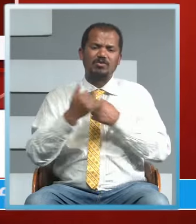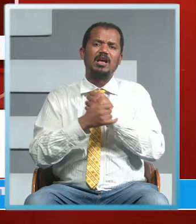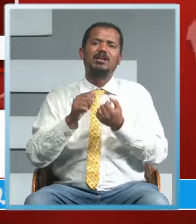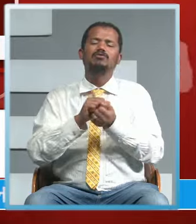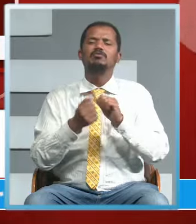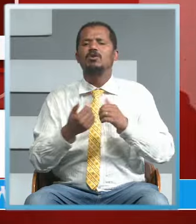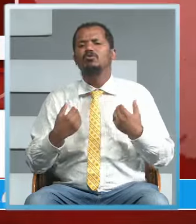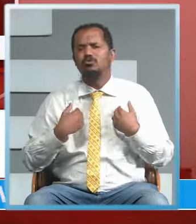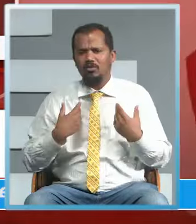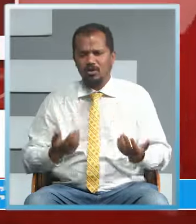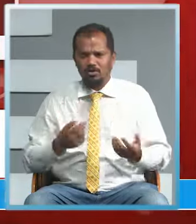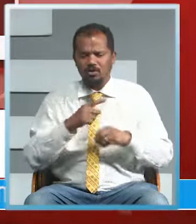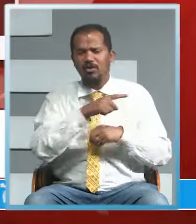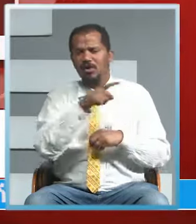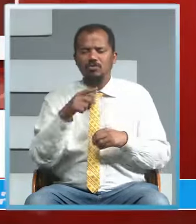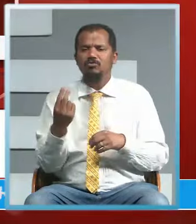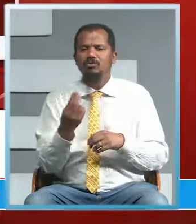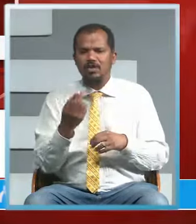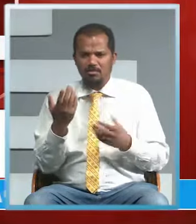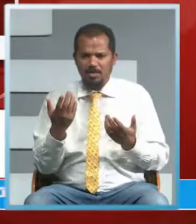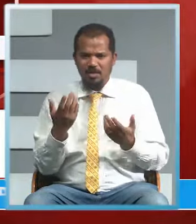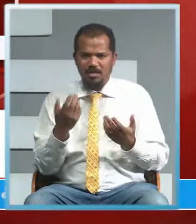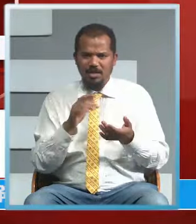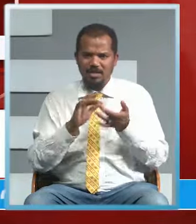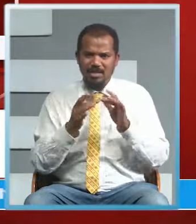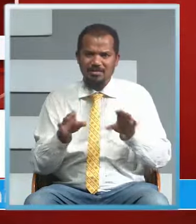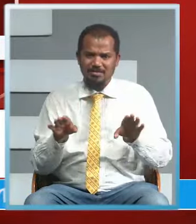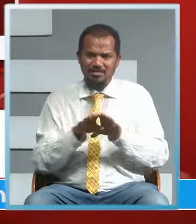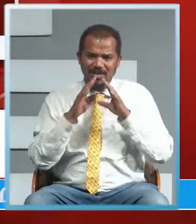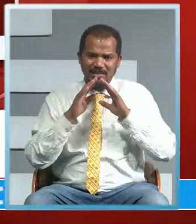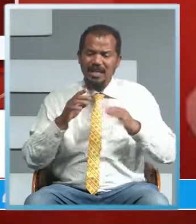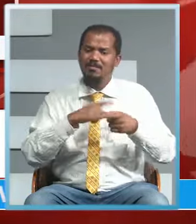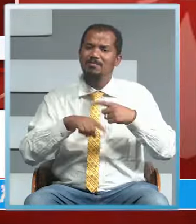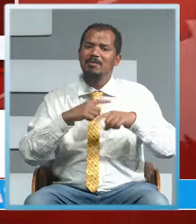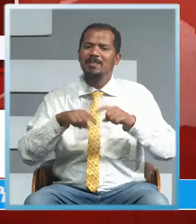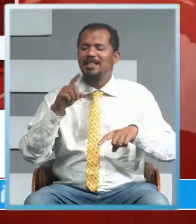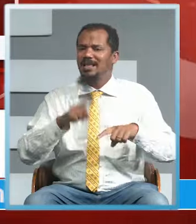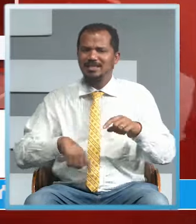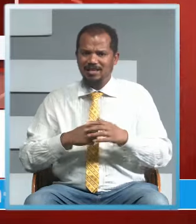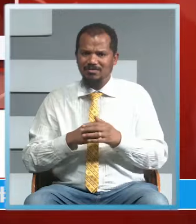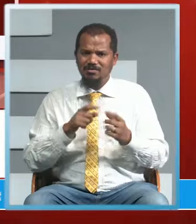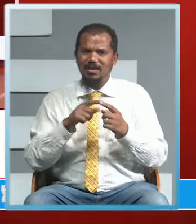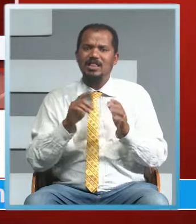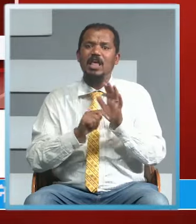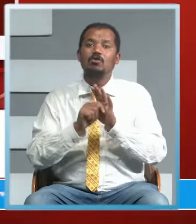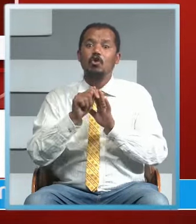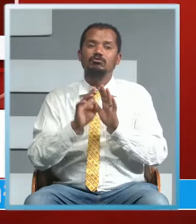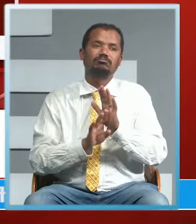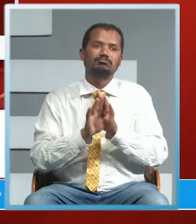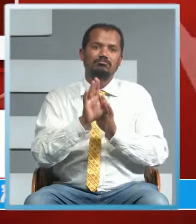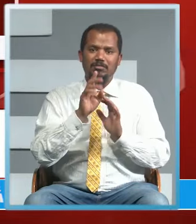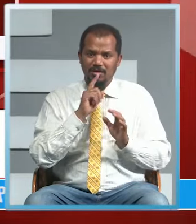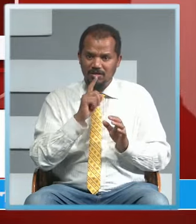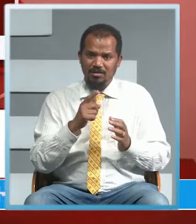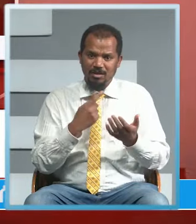ትውልዶች ስለነሱ ይጠቅማል። ያው ኢንተርኔት በመዝጋት ሰላምን ማምጣት አይቻልም። ያው ትውልዱ ወደ ቴክኖሎጂ እያደገ ነው። እንግዲህ